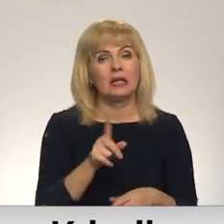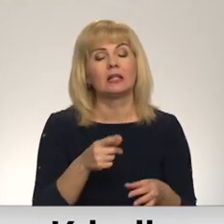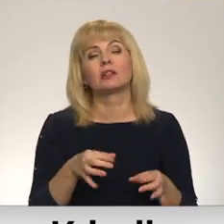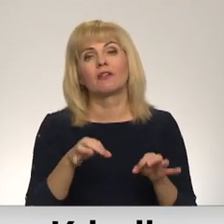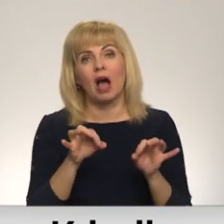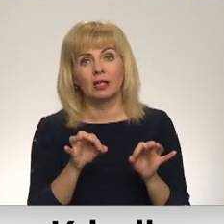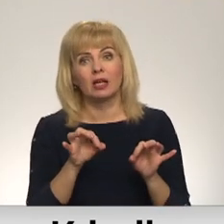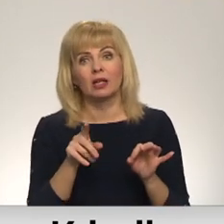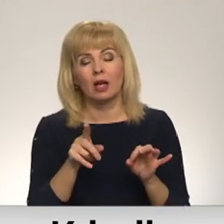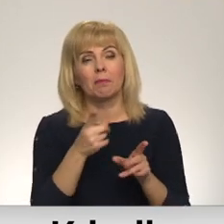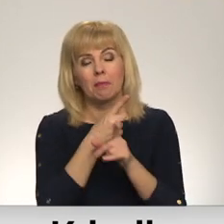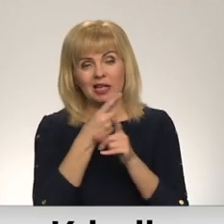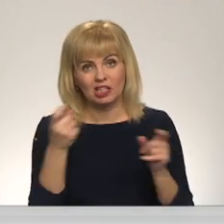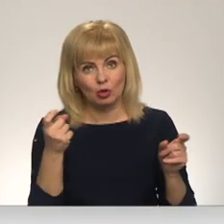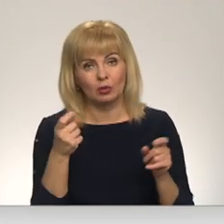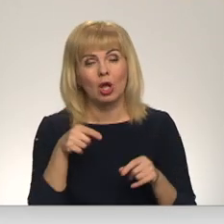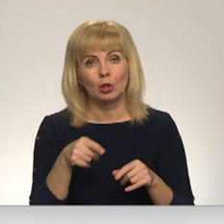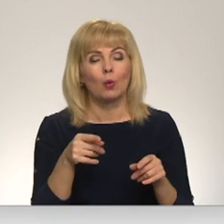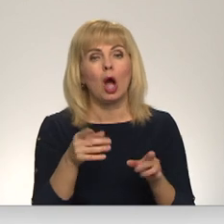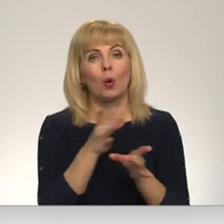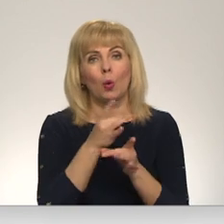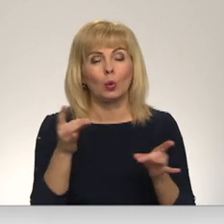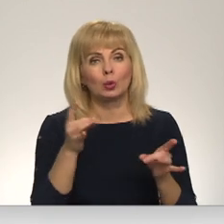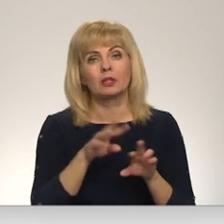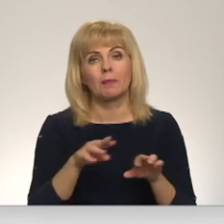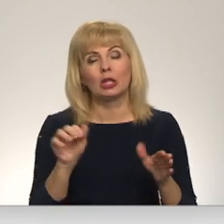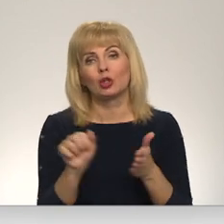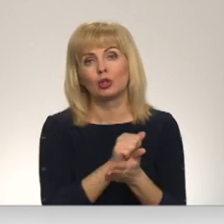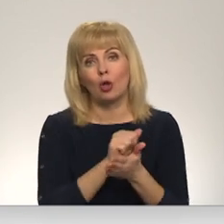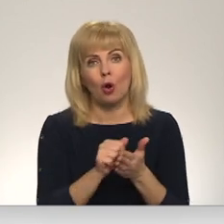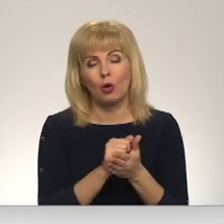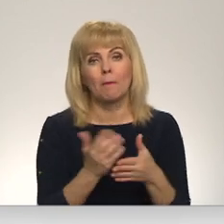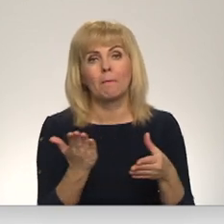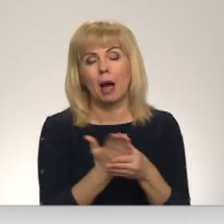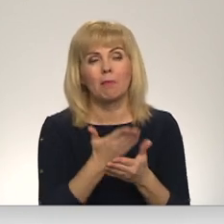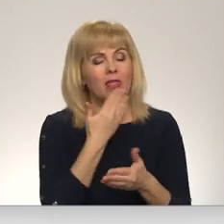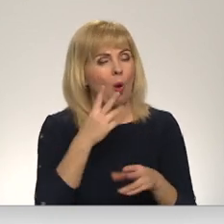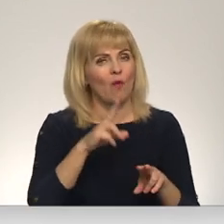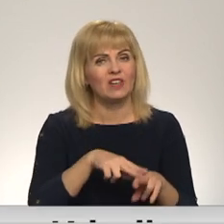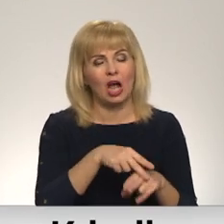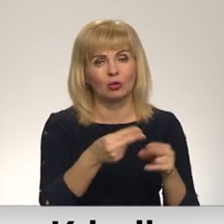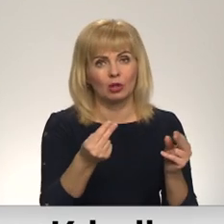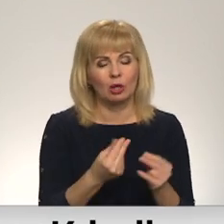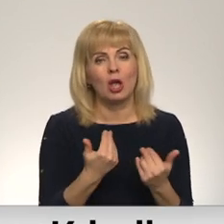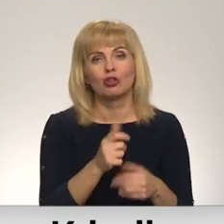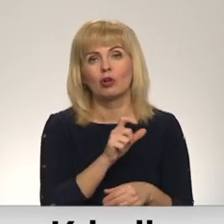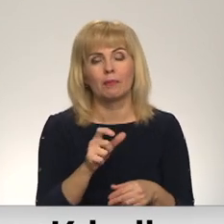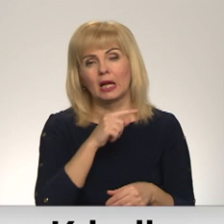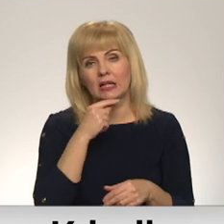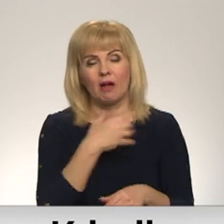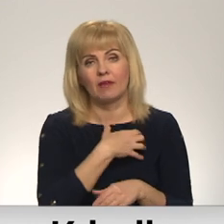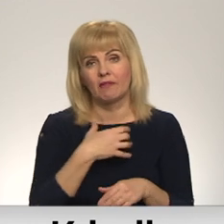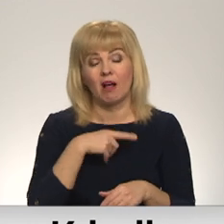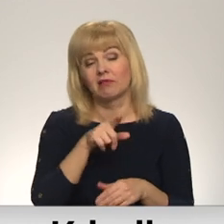bija paziņot to, ka kultūras ministrijas dokumentu mapē nav vietas līgumam ar šā brīža Krievijas valdību. Tas būtu tas